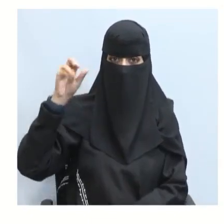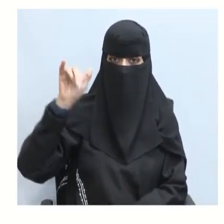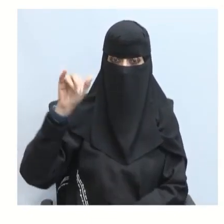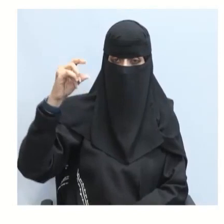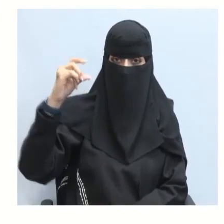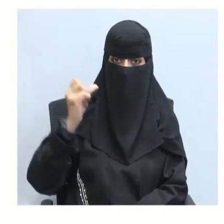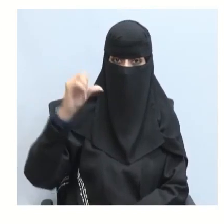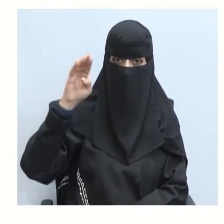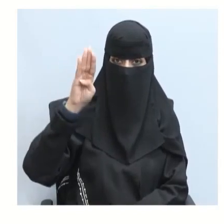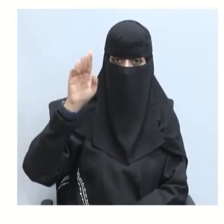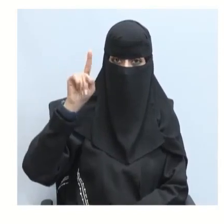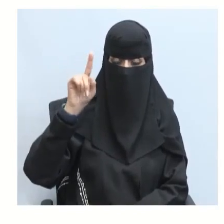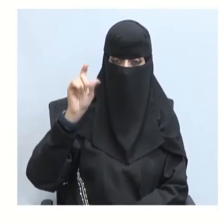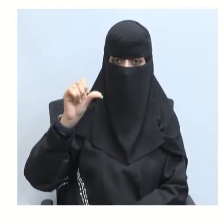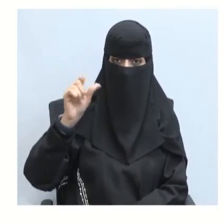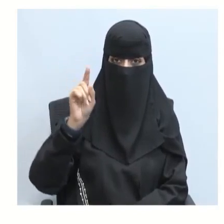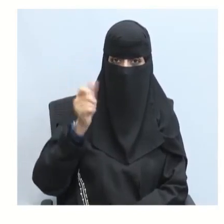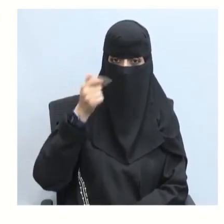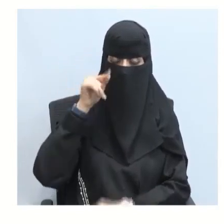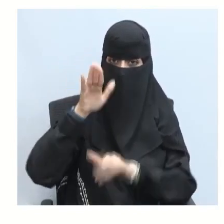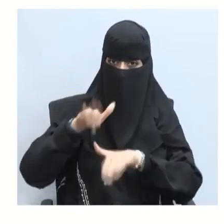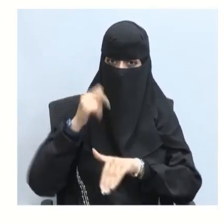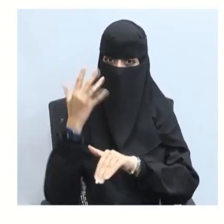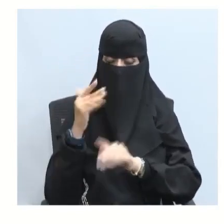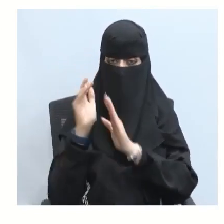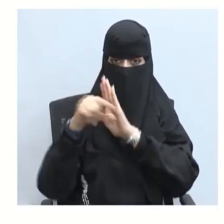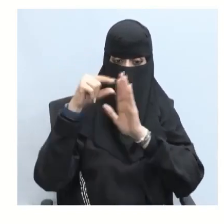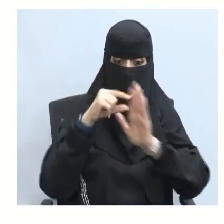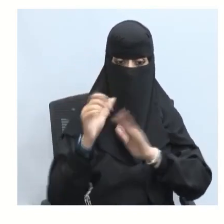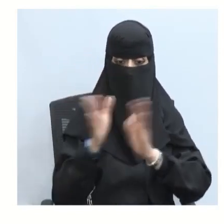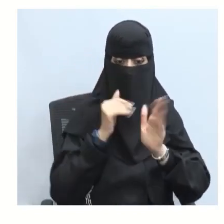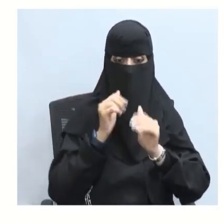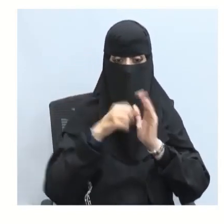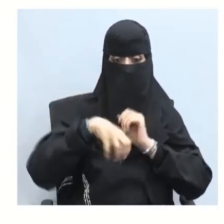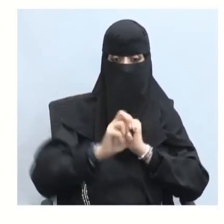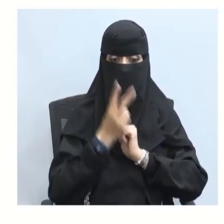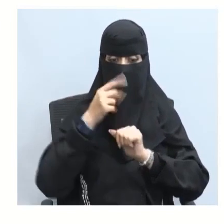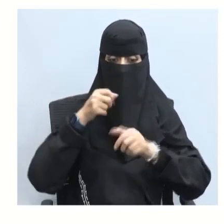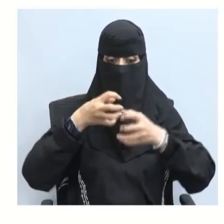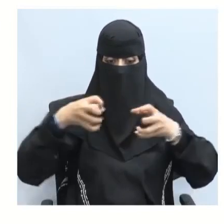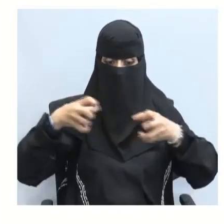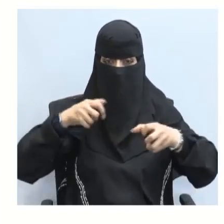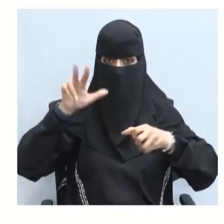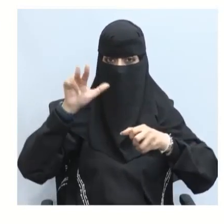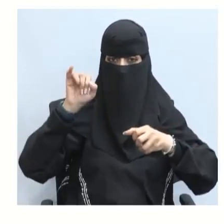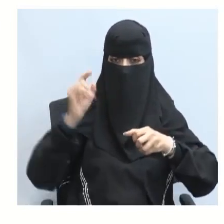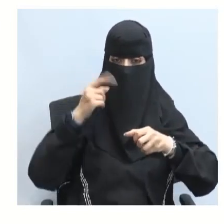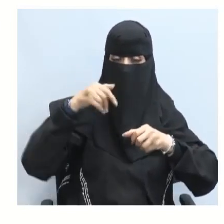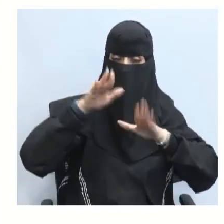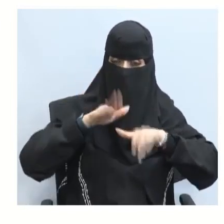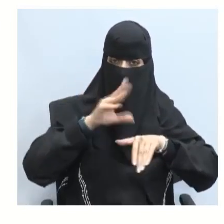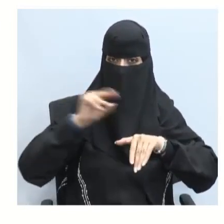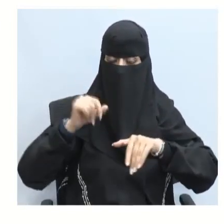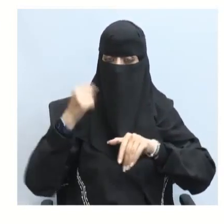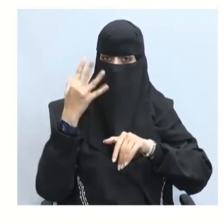خمسه دروس الفصل الثاني مشتقات المركبات الهيدروكربون الهيدروكربونيه و تفاعلاتها ايضا خمسه دروس الفصل